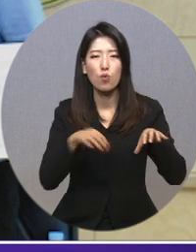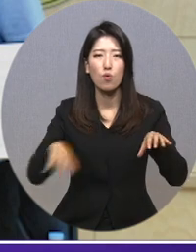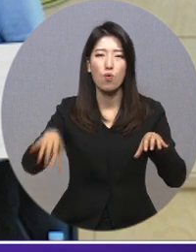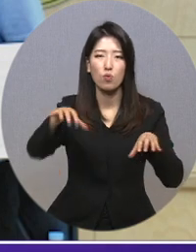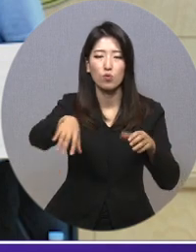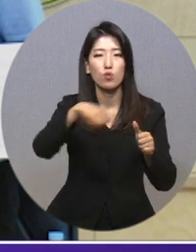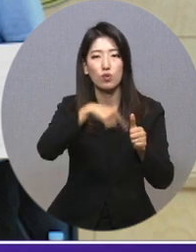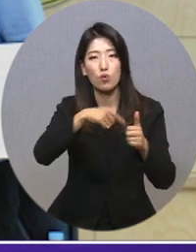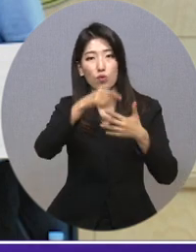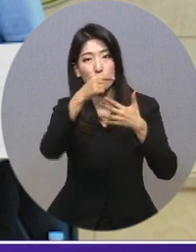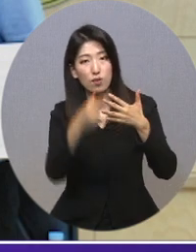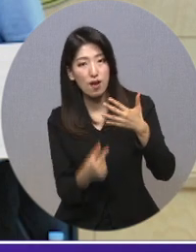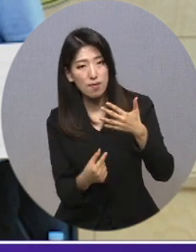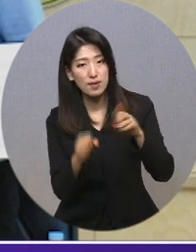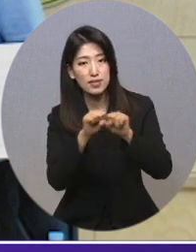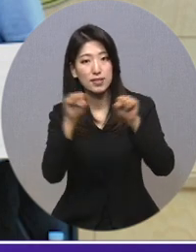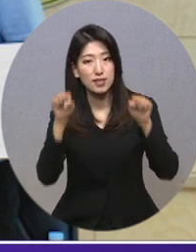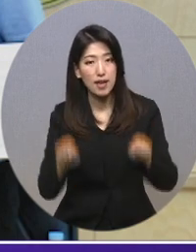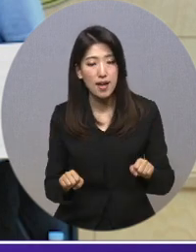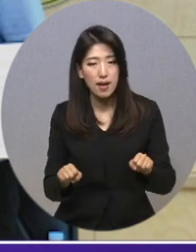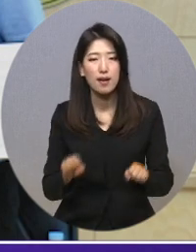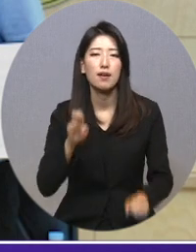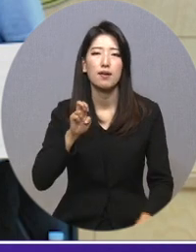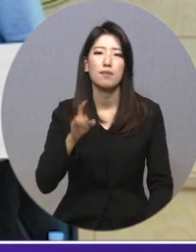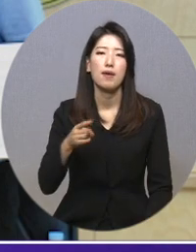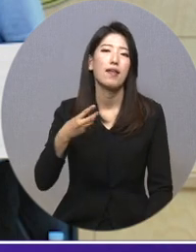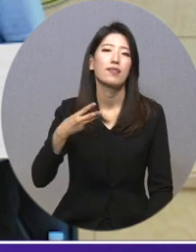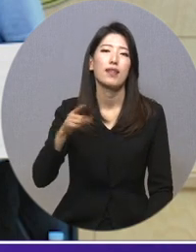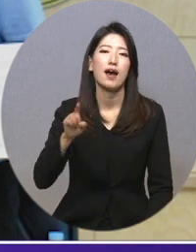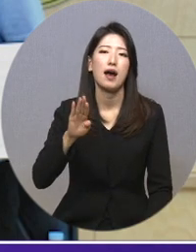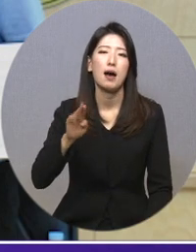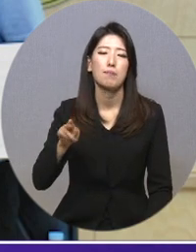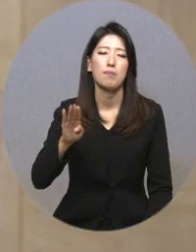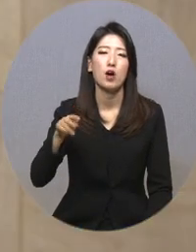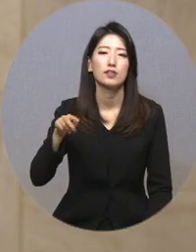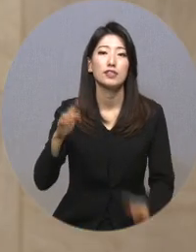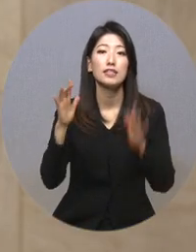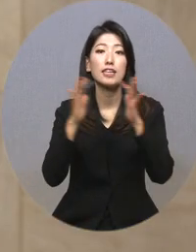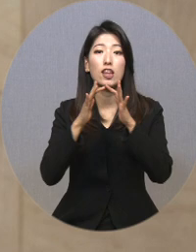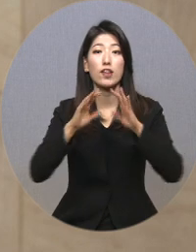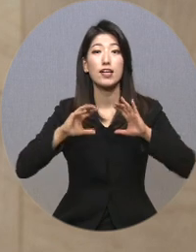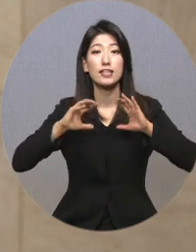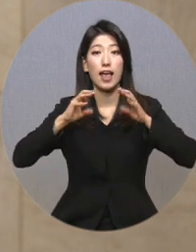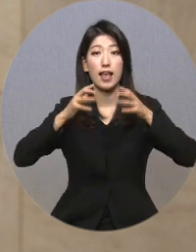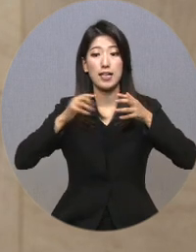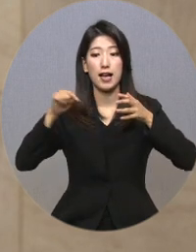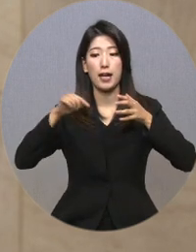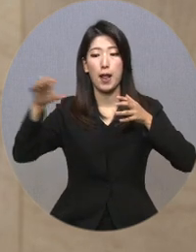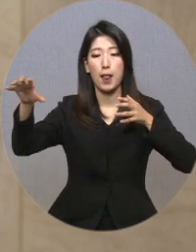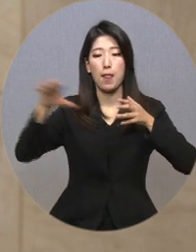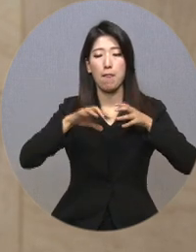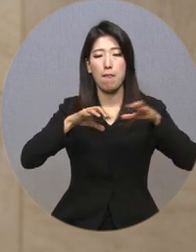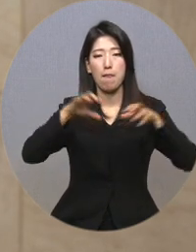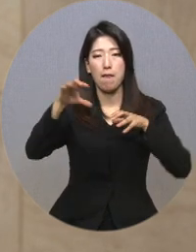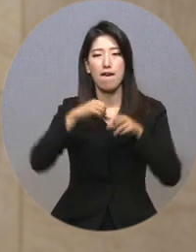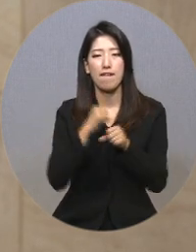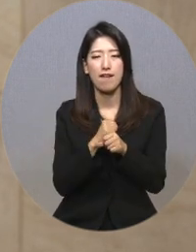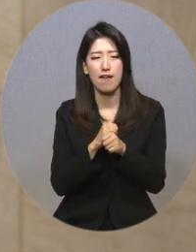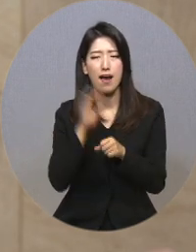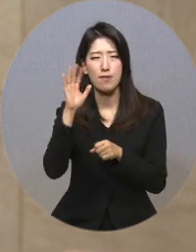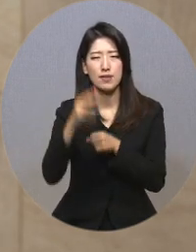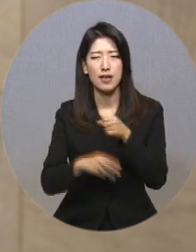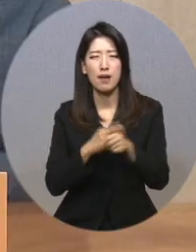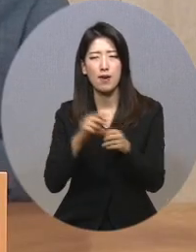교육 커리를, 교육 시스템을 메타버스로 지금 저희가 추진하고 네, 있고요. 네, 네. 향후 3년 안에 다 바꿀 겁니다. 아.